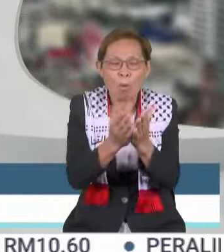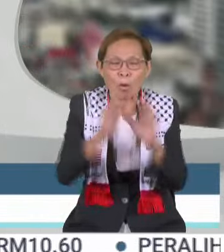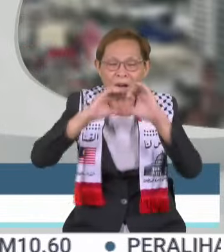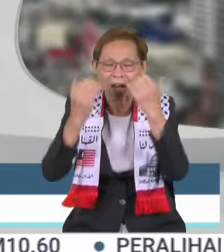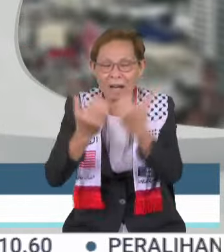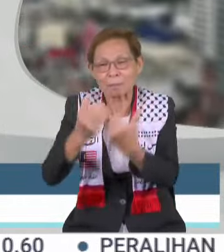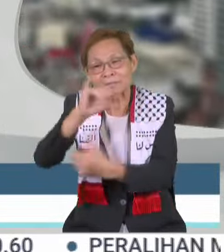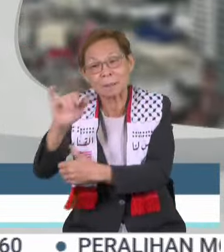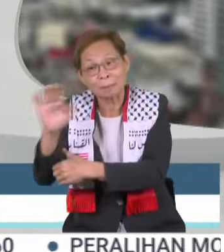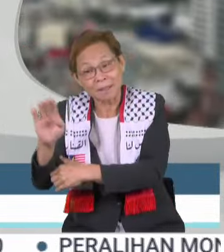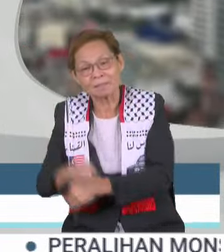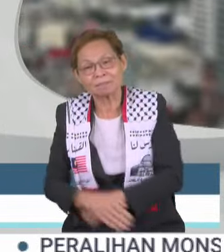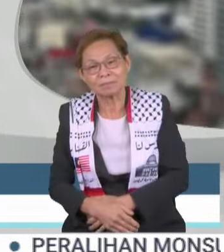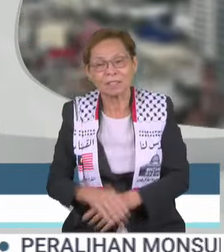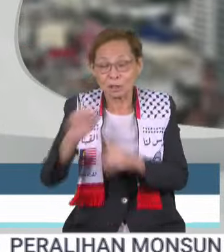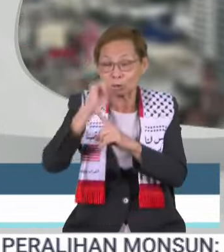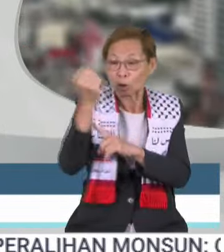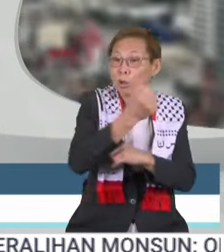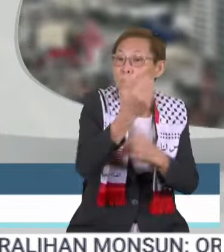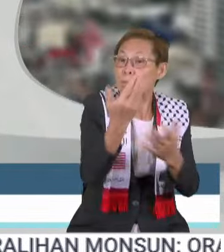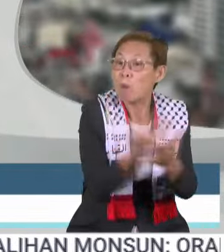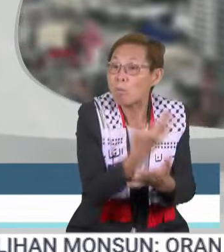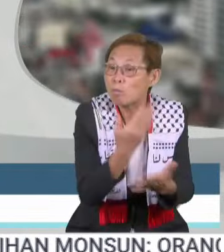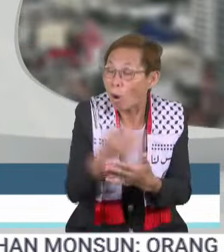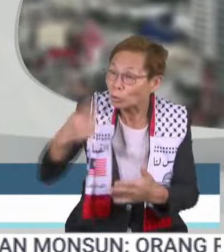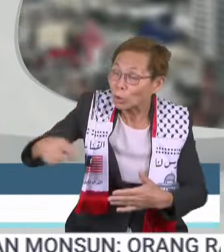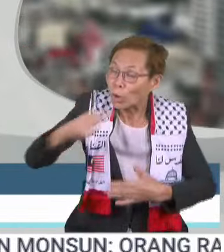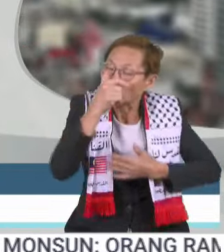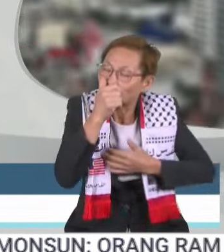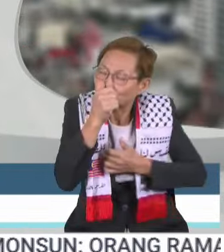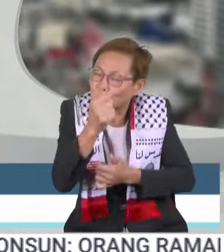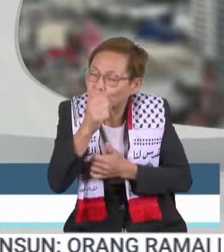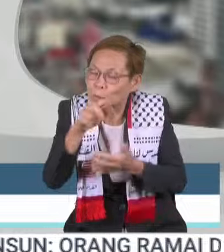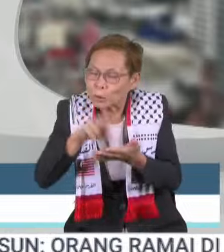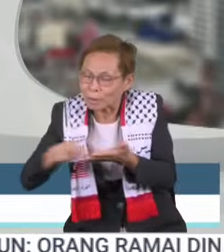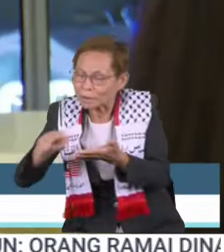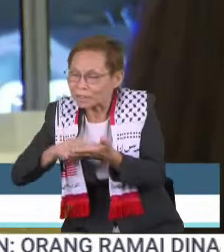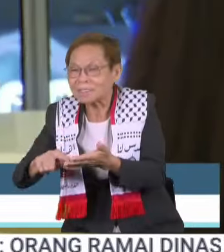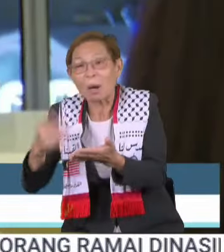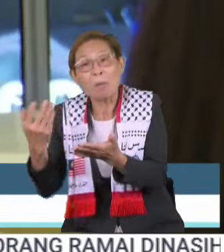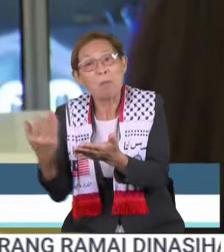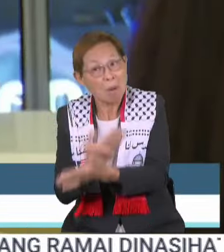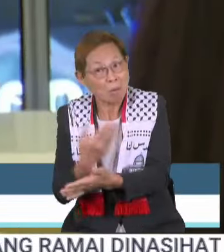Bahru. Ia memberi suasana baru kepada mereka yang gemar membaca.